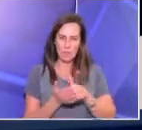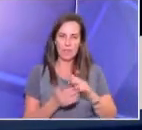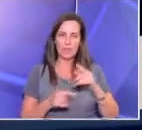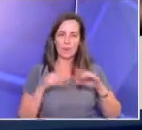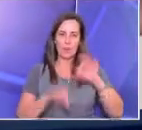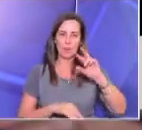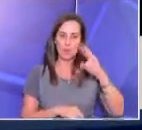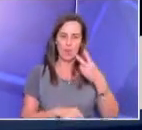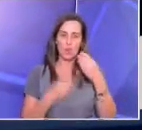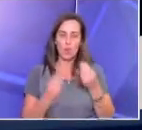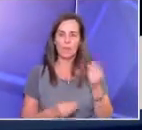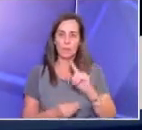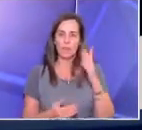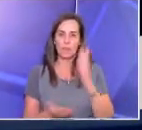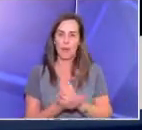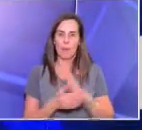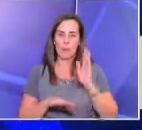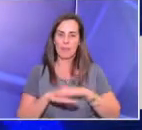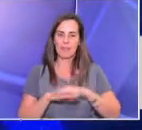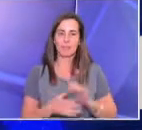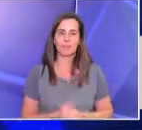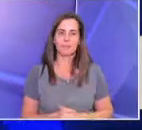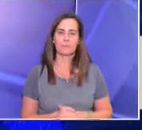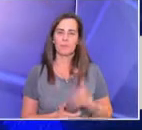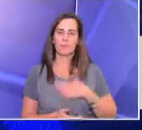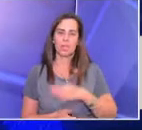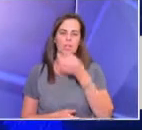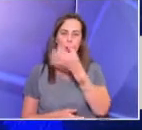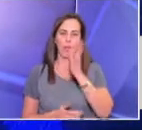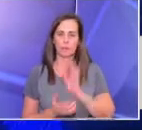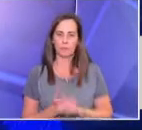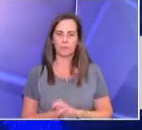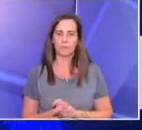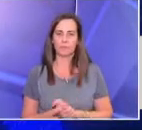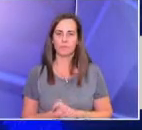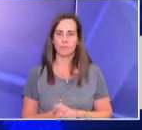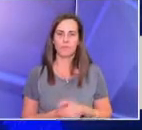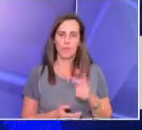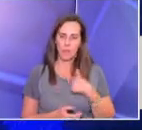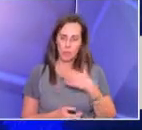סיבוב שני טוב למי שכבר נמצא בתפקיד. עכשיו אני רוצה לשאול אותך שאלה. אני רוצה לחבר אותך בדיוק